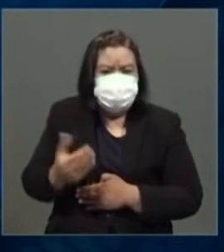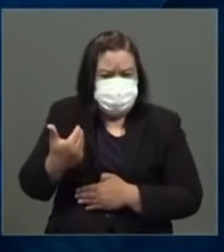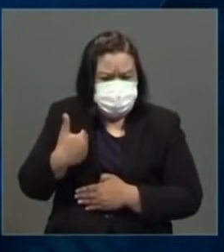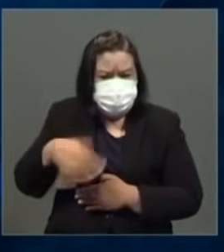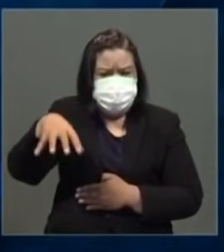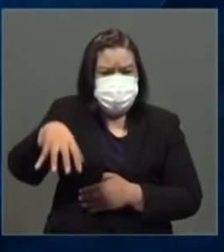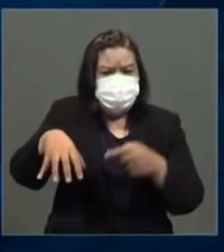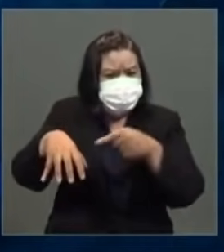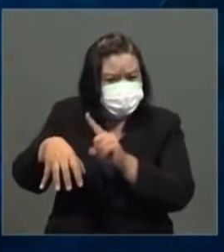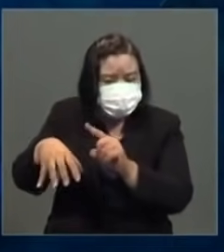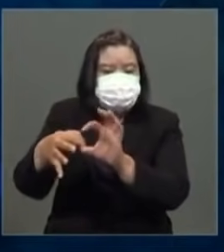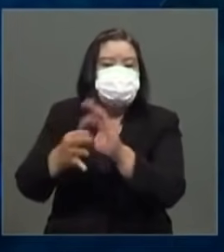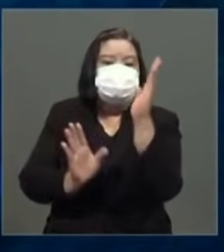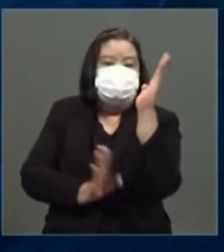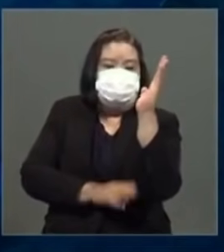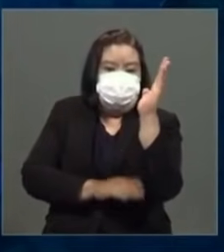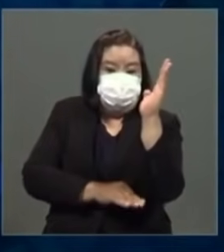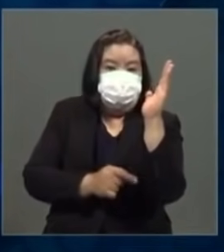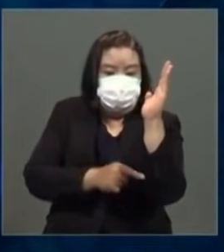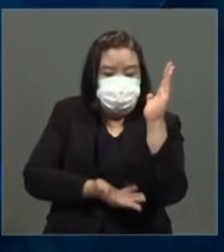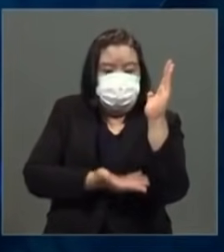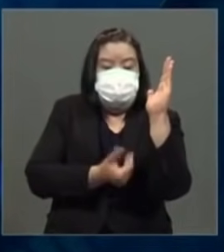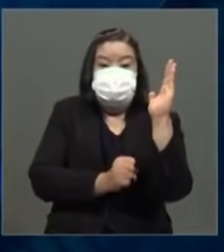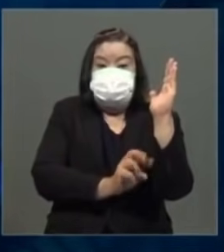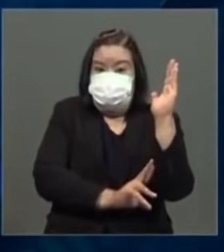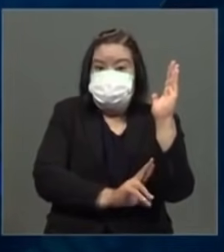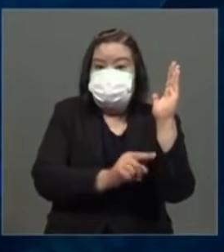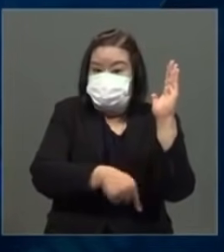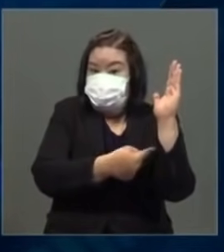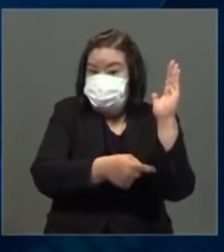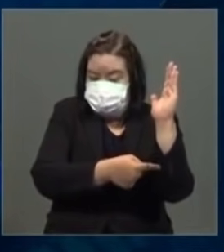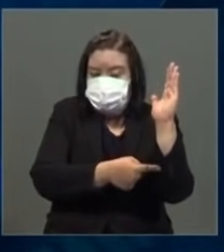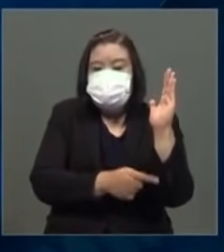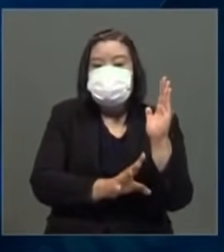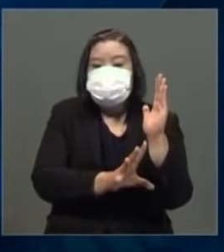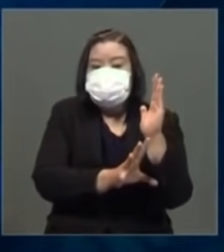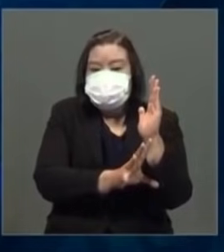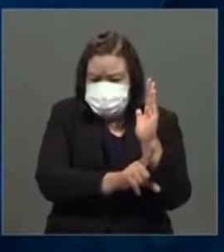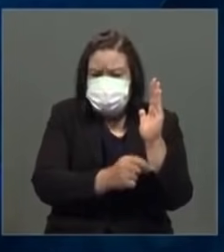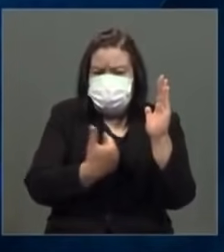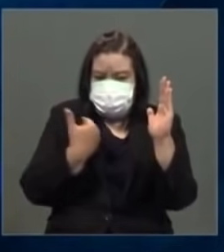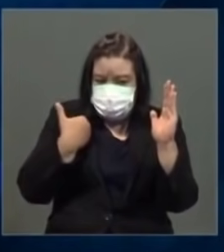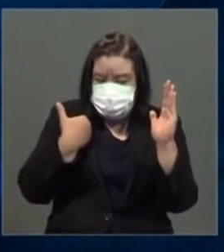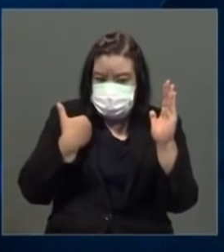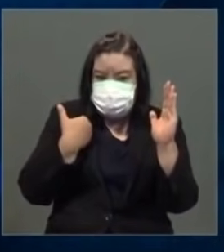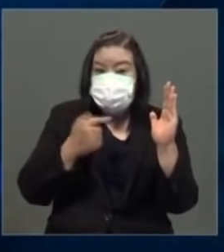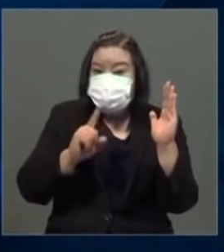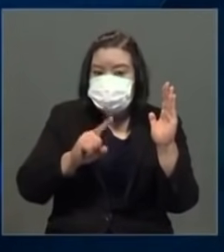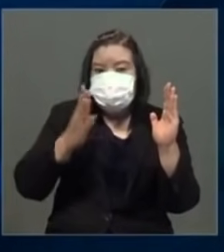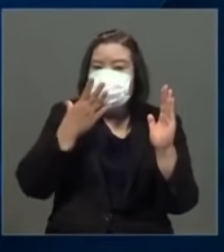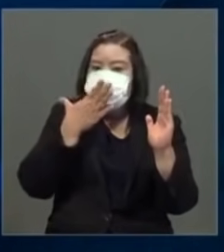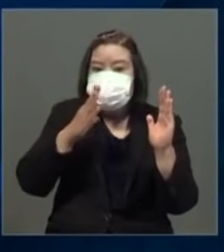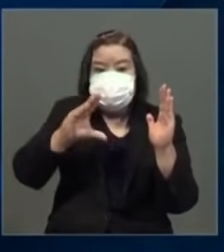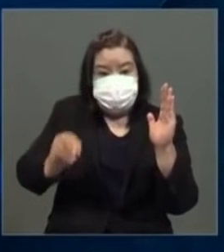3จังหวัดชายแดนใต้แล้วก็ขึ้นมาถึงทางสุราษฎร์ธานีนะครับชลบุรีบ้างบางที่นะครับซึ่งอันนี้ก็